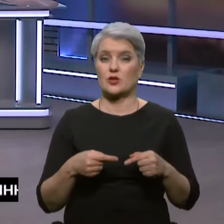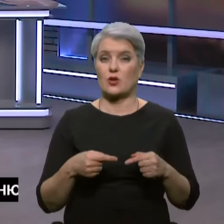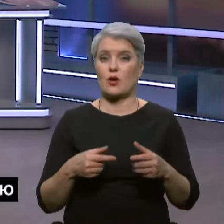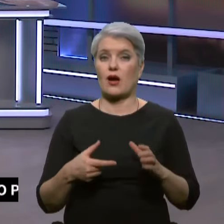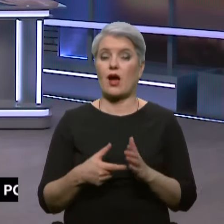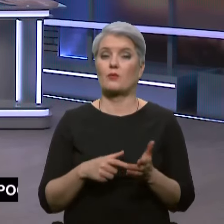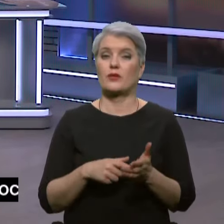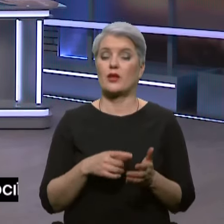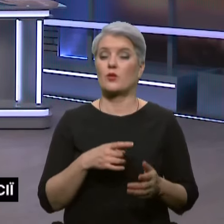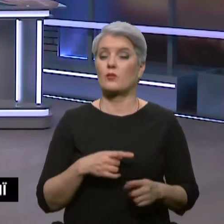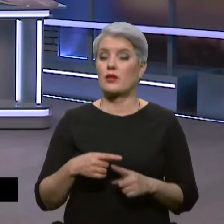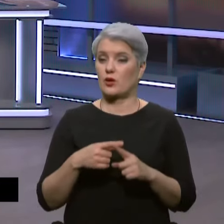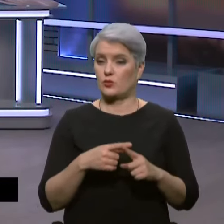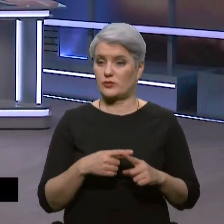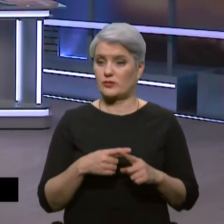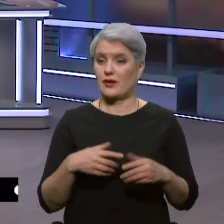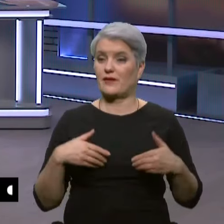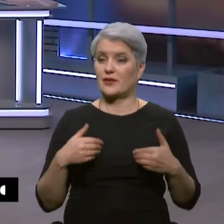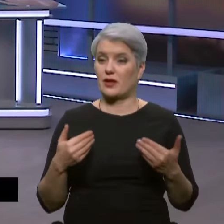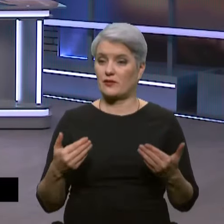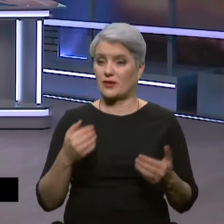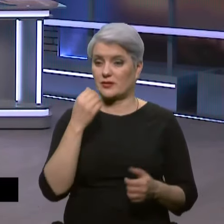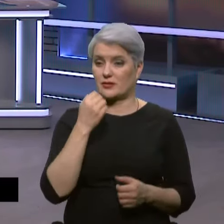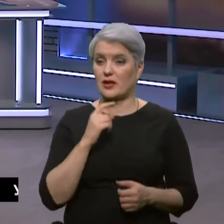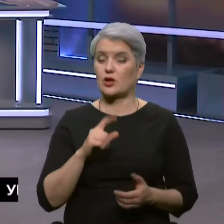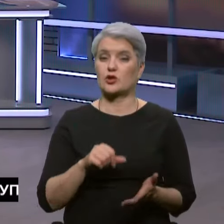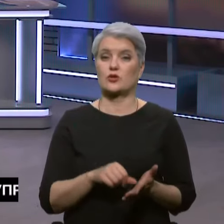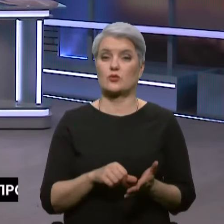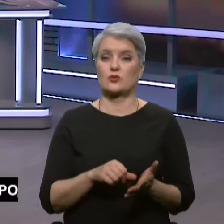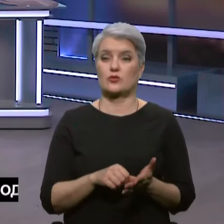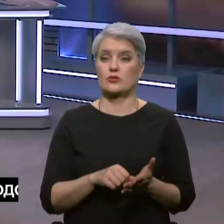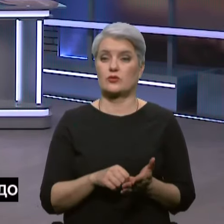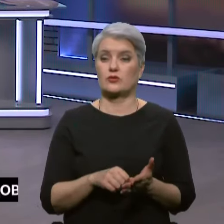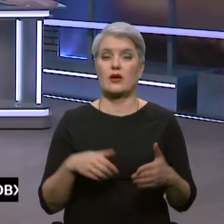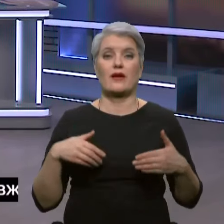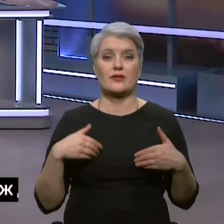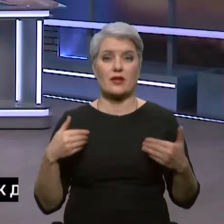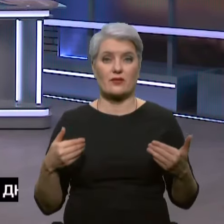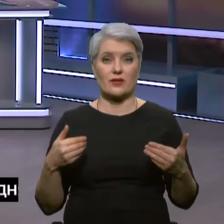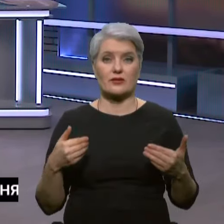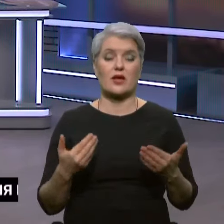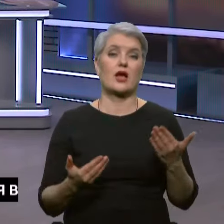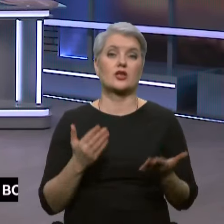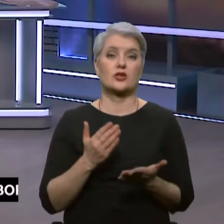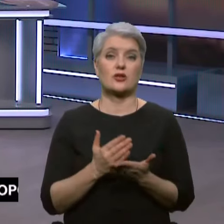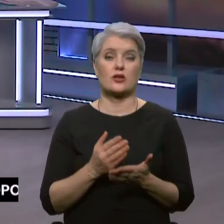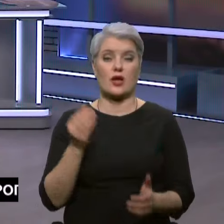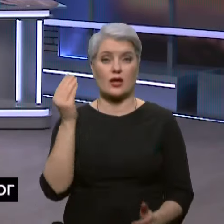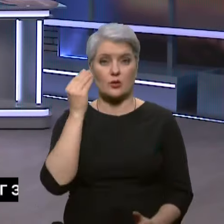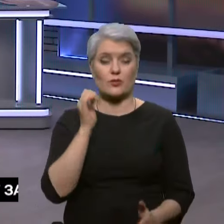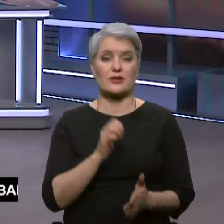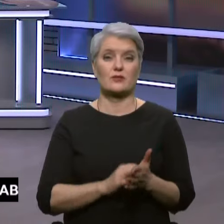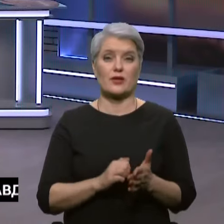Павле, вітаємо вас. Дякуємо, вітаємо, що долучились. Вітаю вас. Пане Павле, чи є думки от з